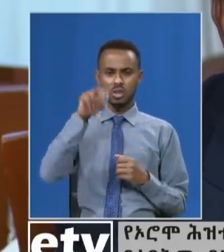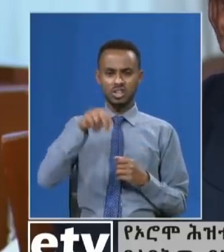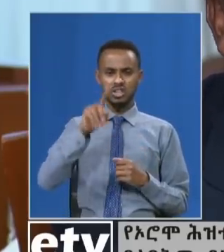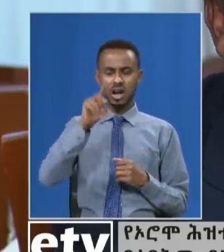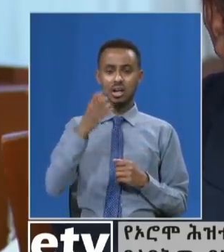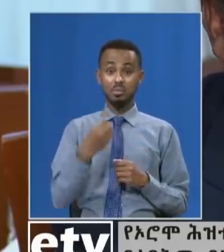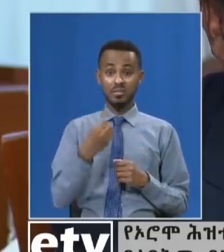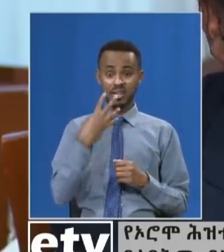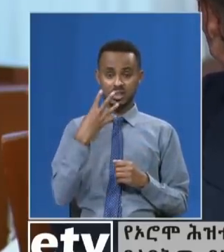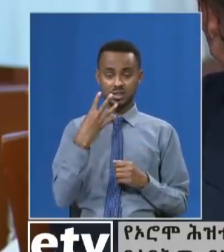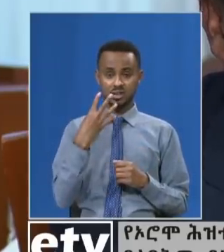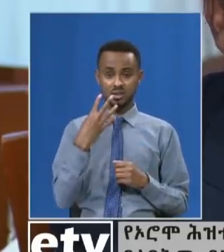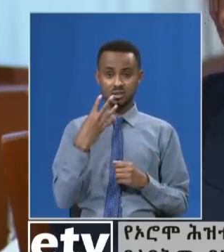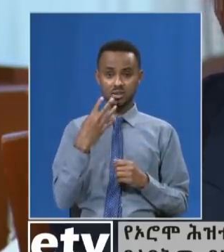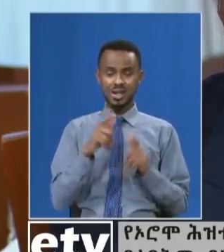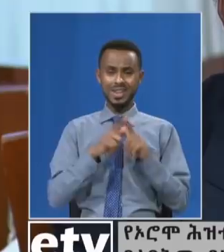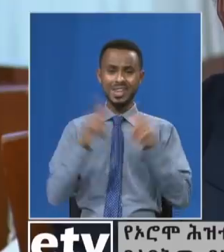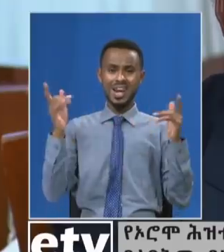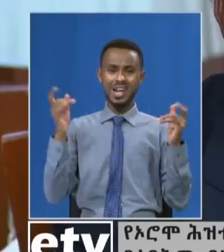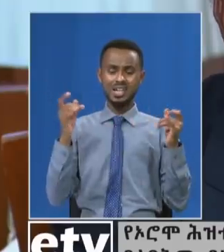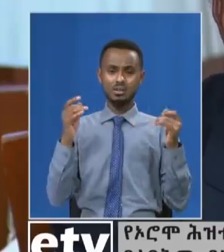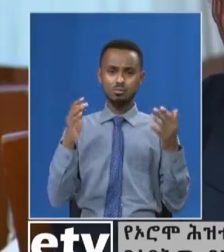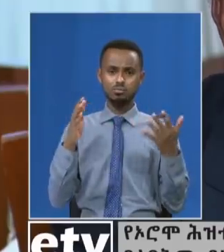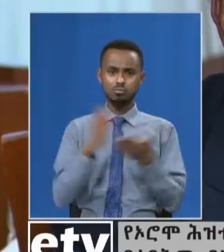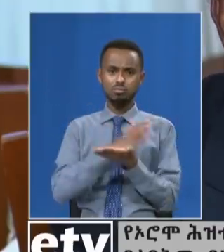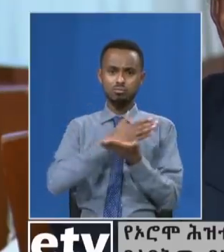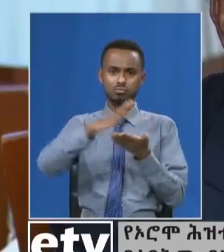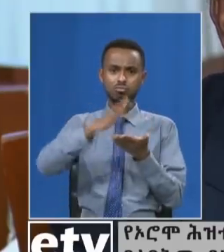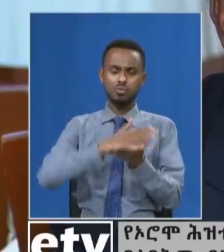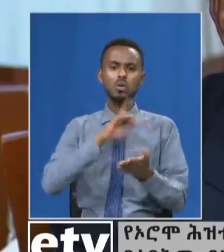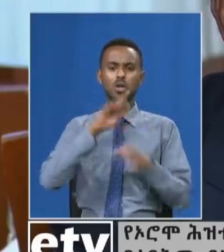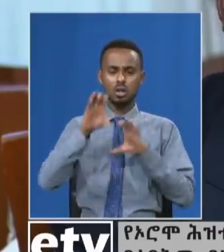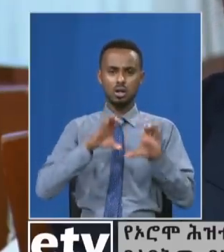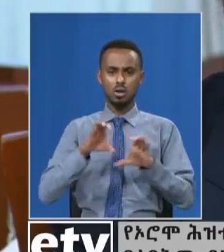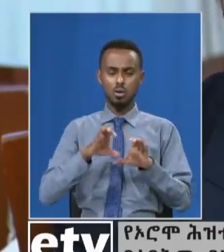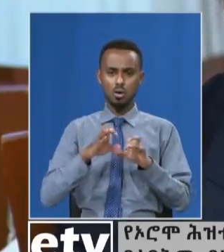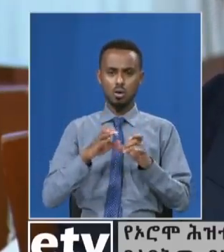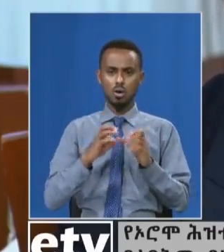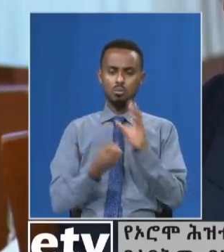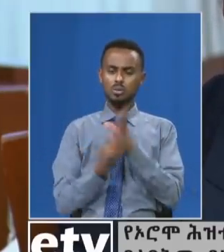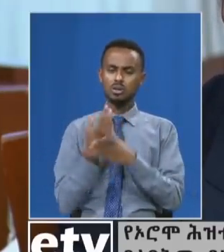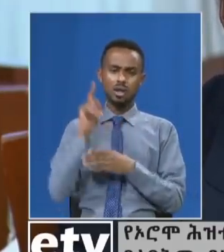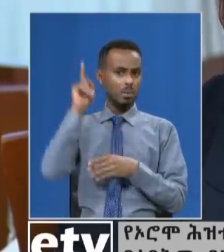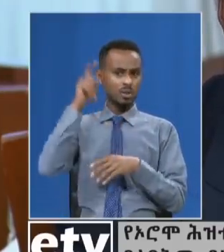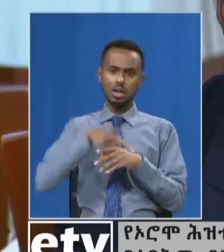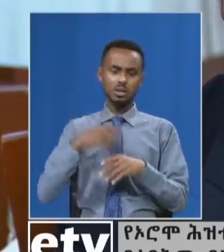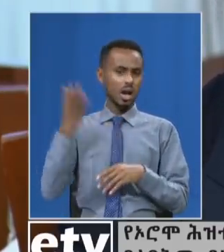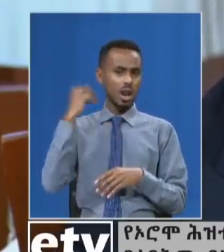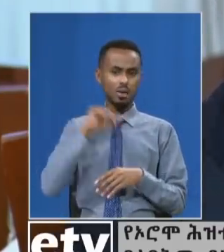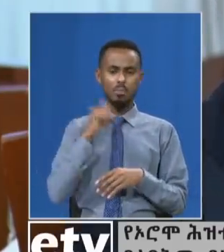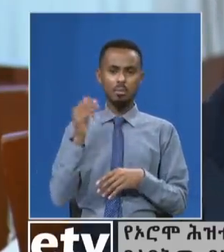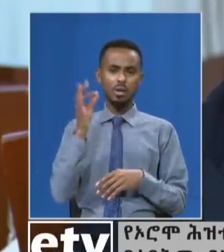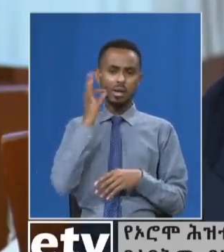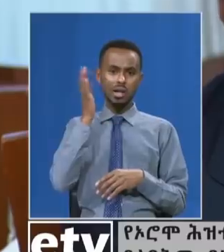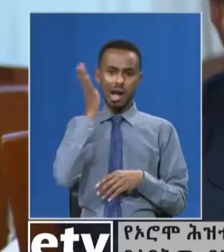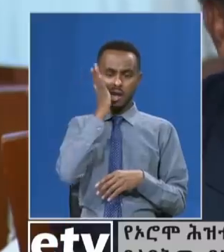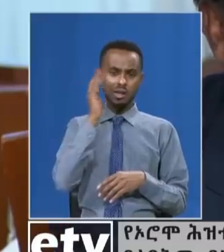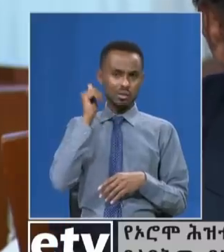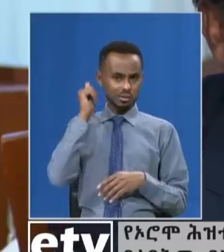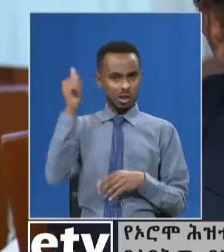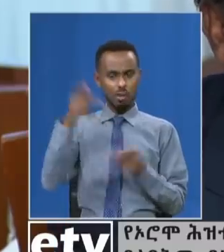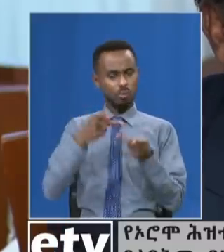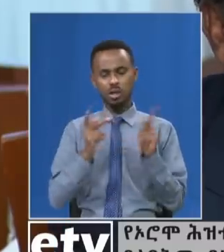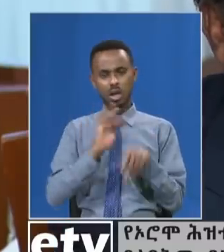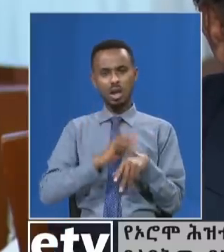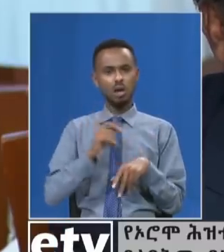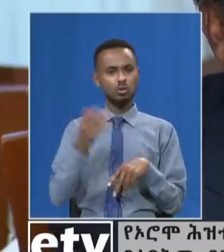2001 በፈረንጅ ትልቅ ክፍፍል ነው የተደረገው። ብልጽግና ያኔ አልነበረም፣ ኢህአዴግ ራሱ አልነበረም እዛ ቦታ